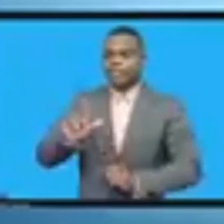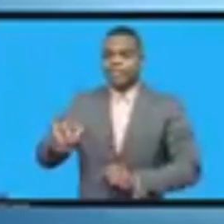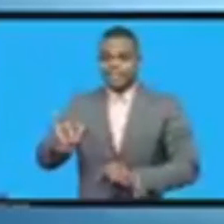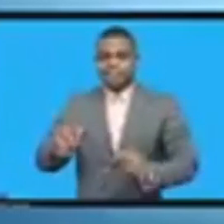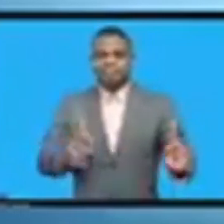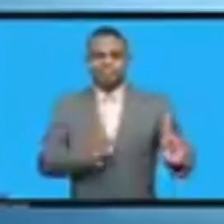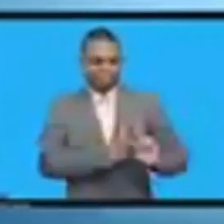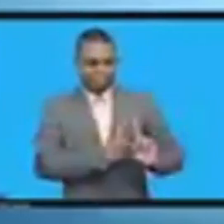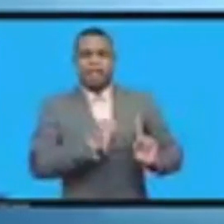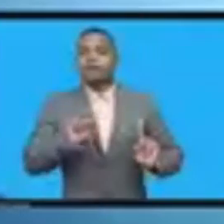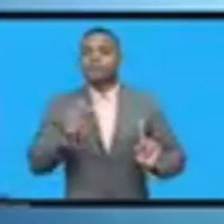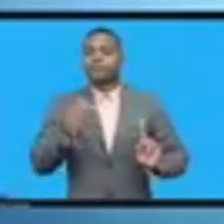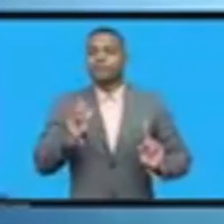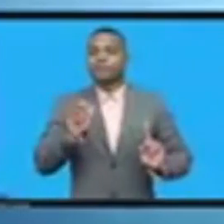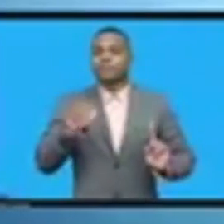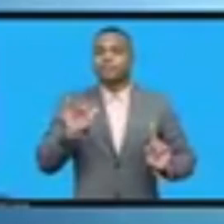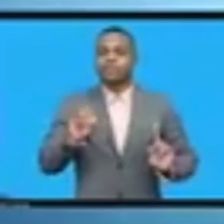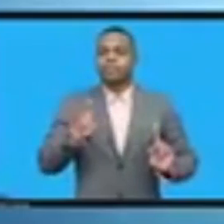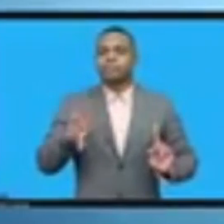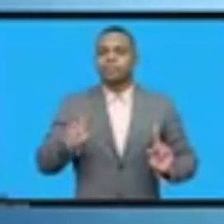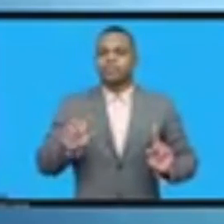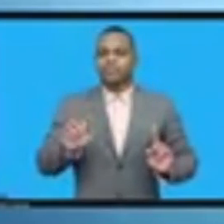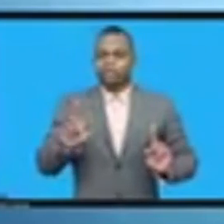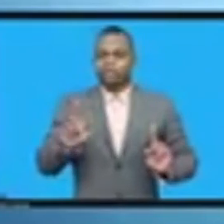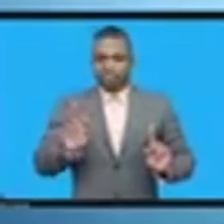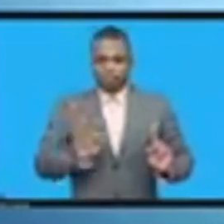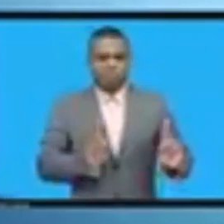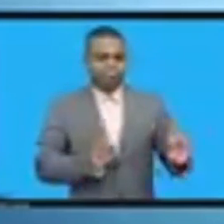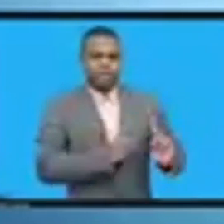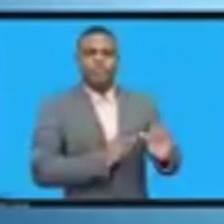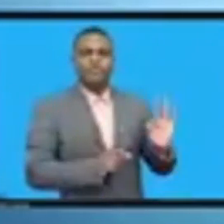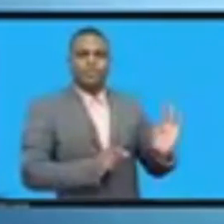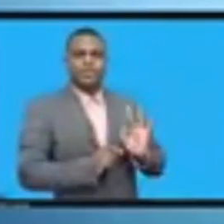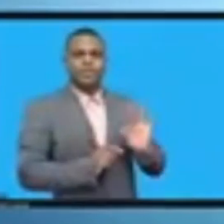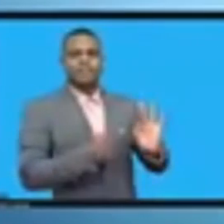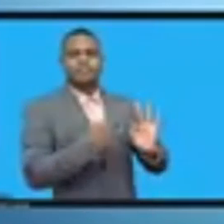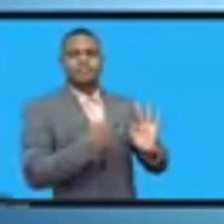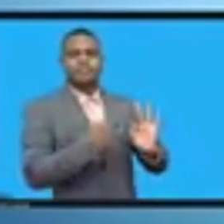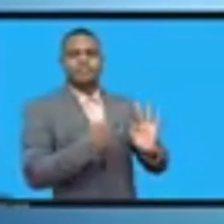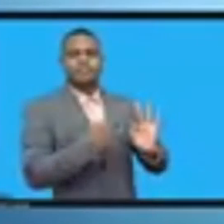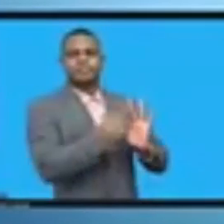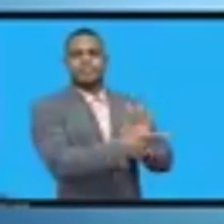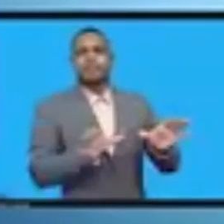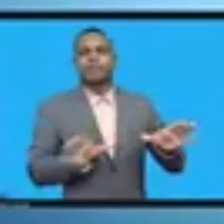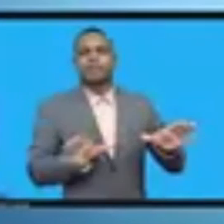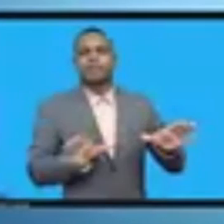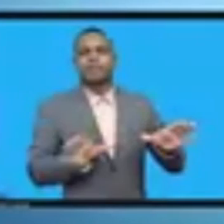上进行合影。女士们、先生们，